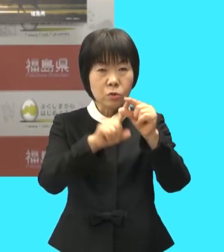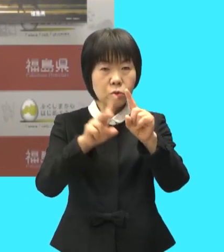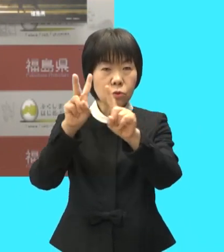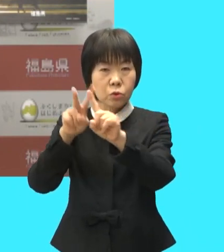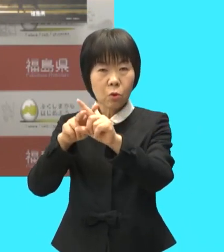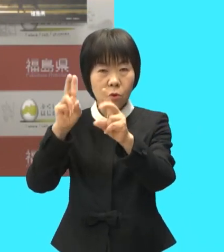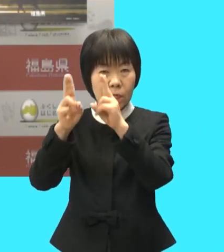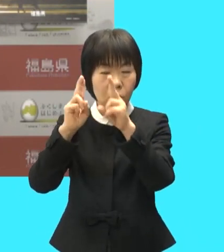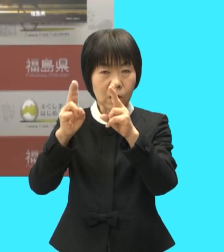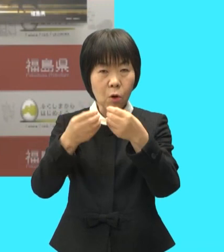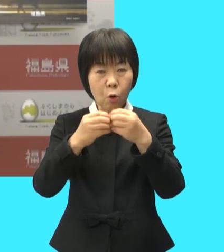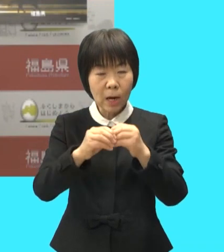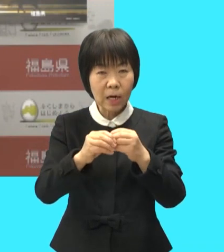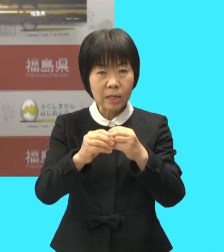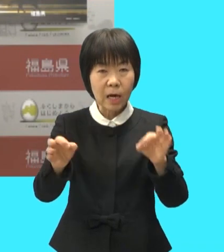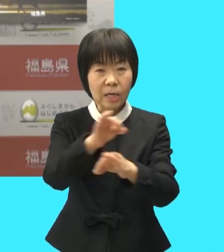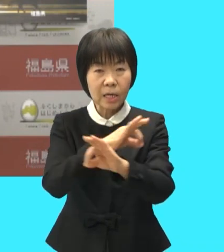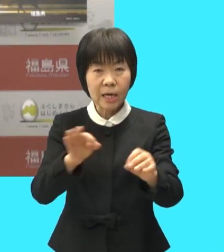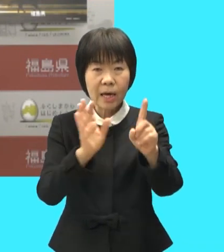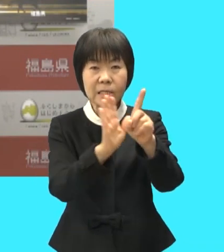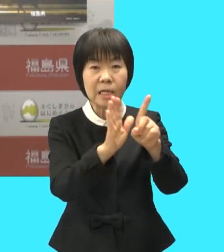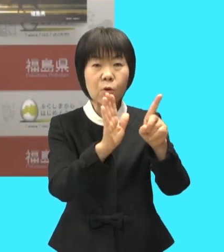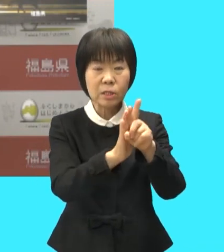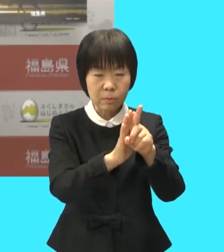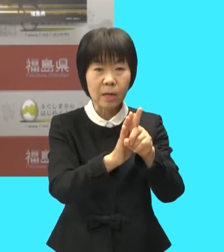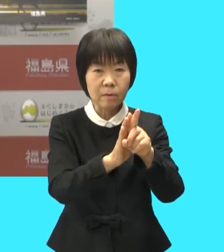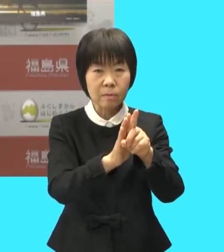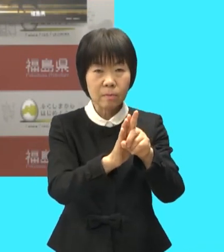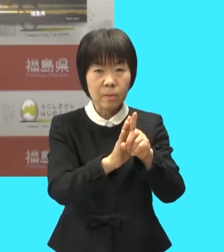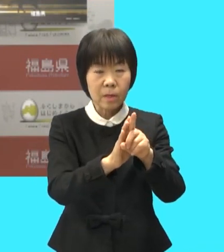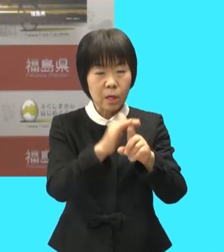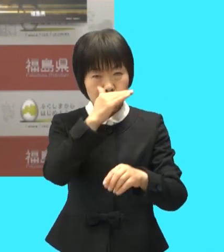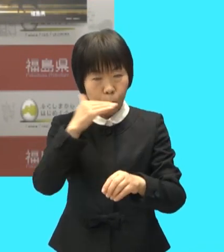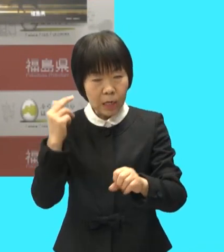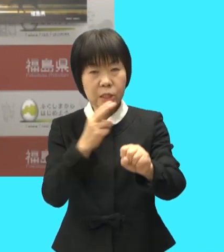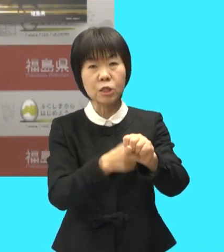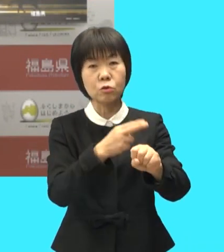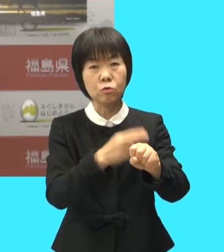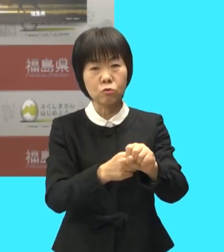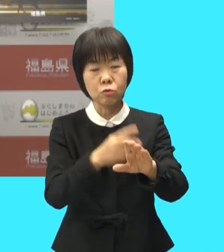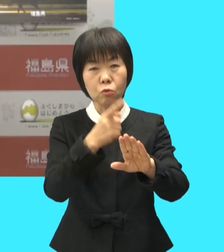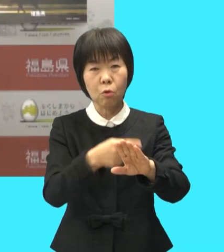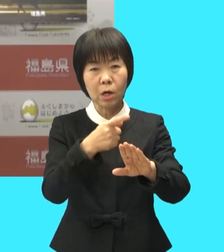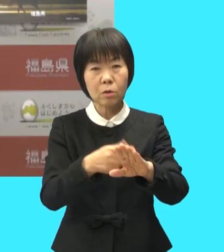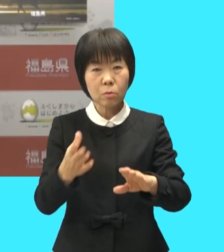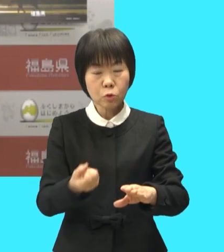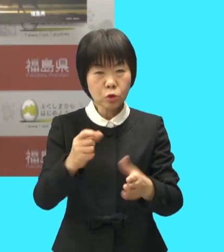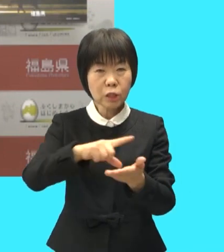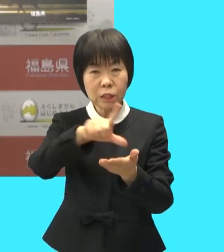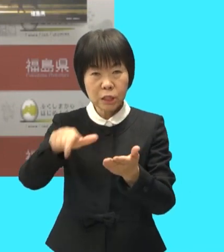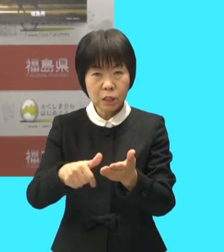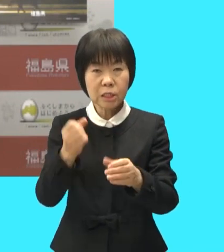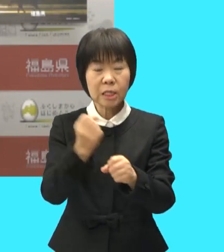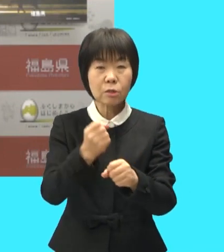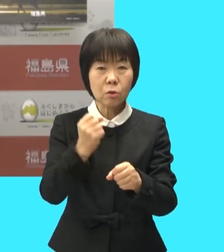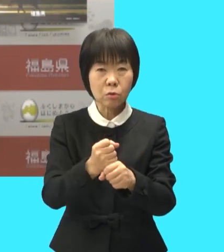等へのきめ細かな経営支援をはじめ、優れた技術やノウハウを持つ地域産業